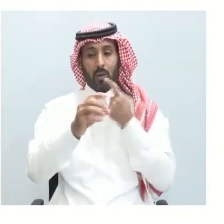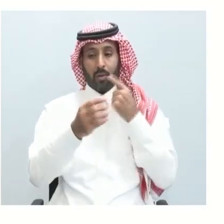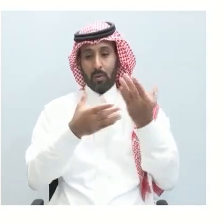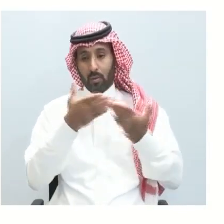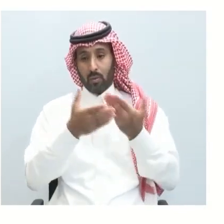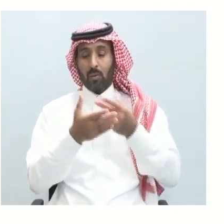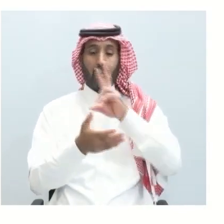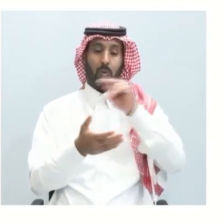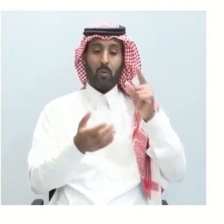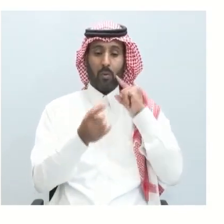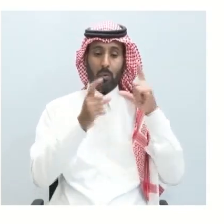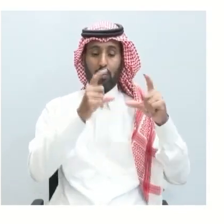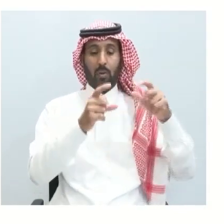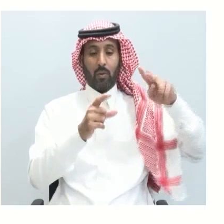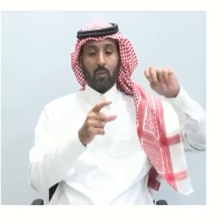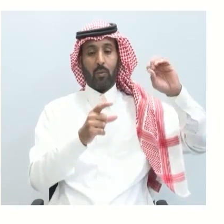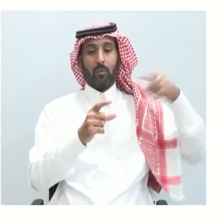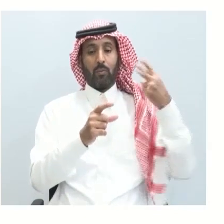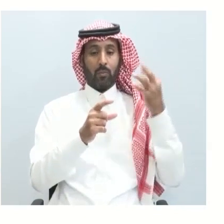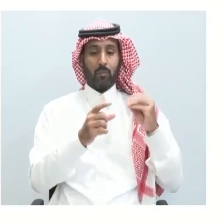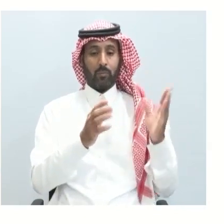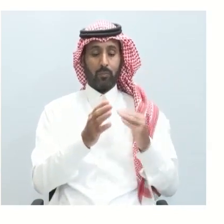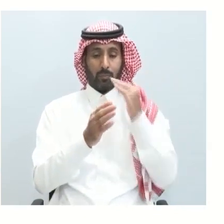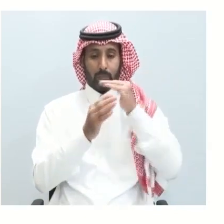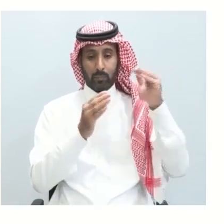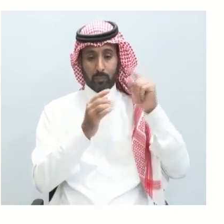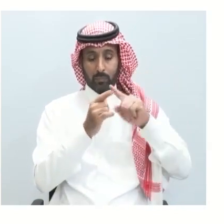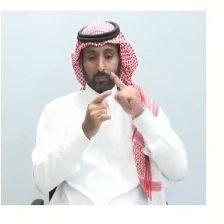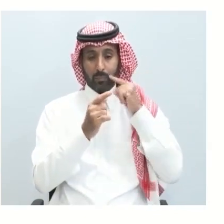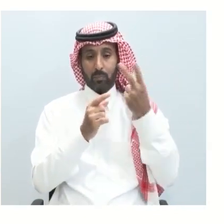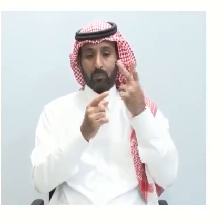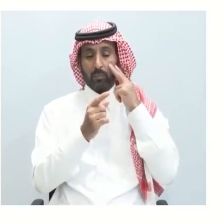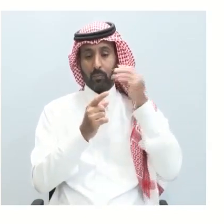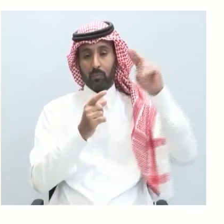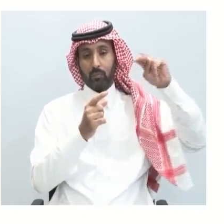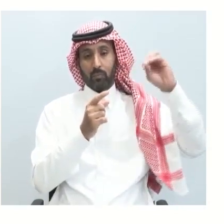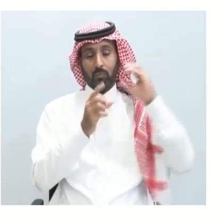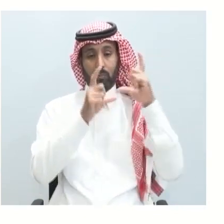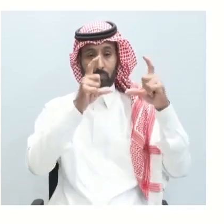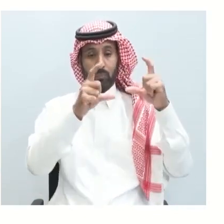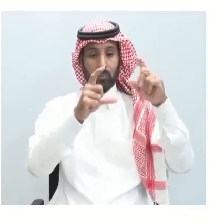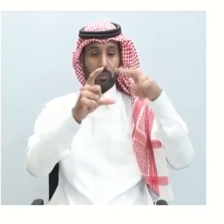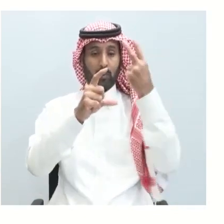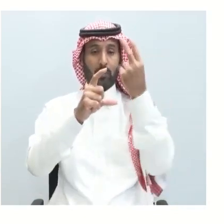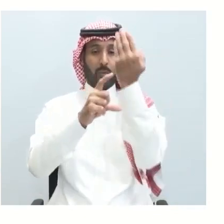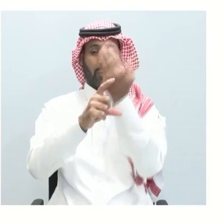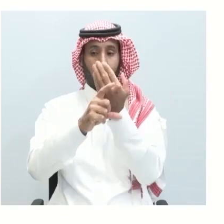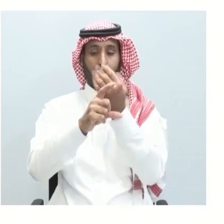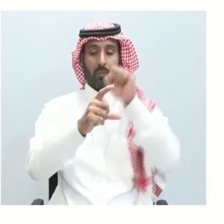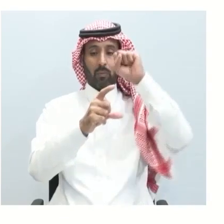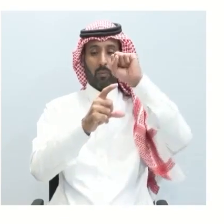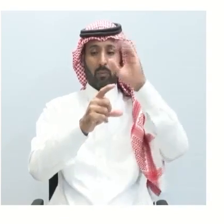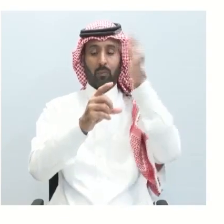واحده سنكتفي بهذا ونقول تركيز ثاني اكسيد النيتروجين مرفوع للاس